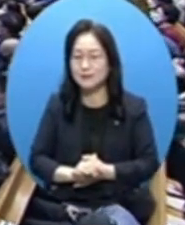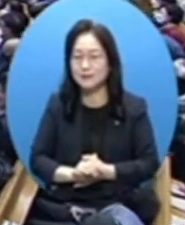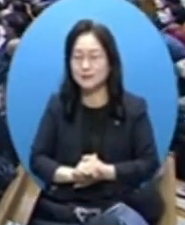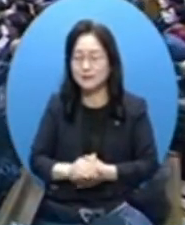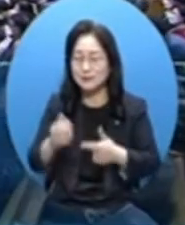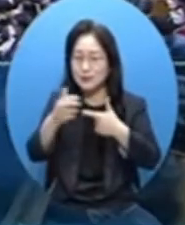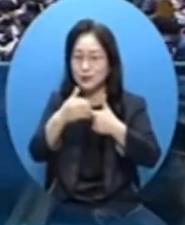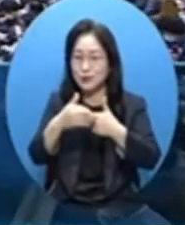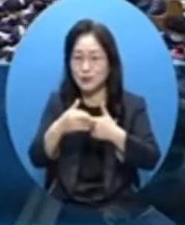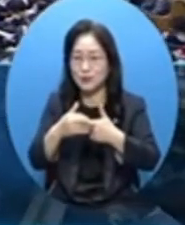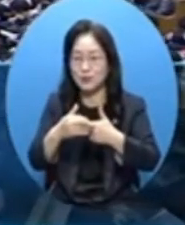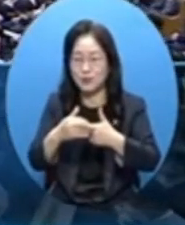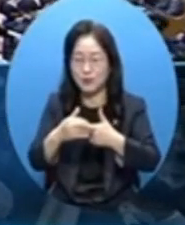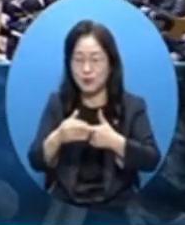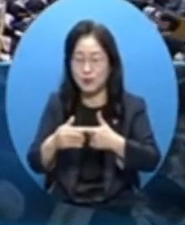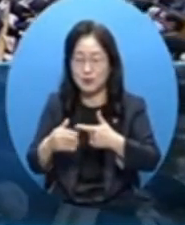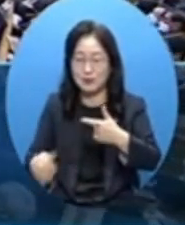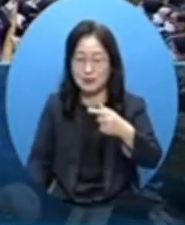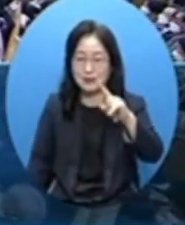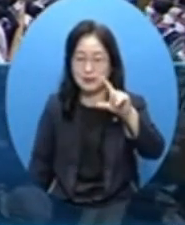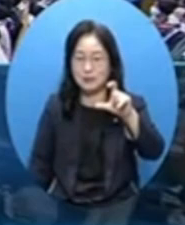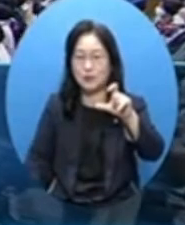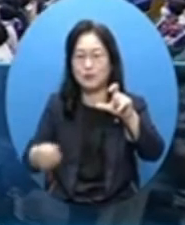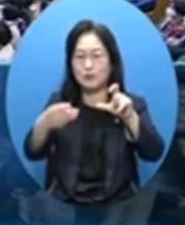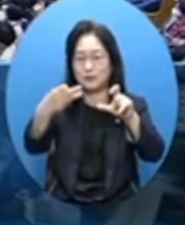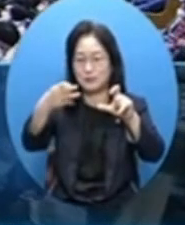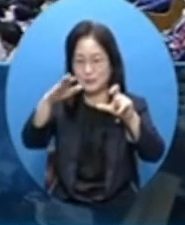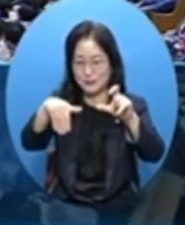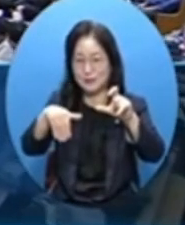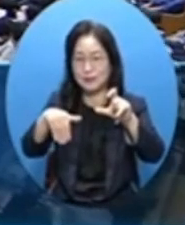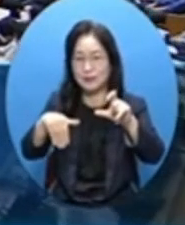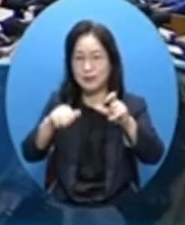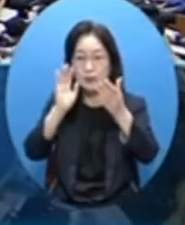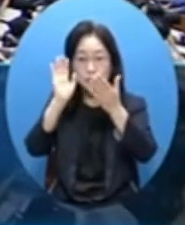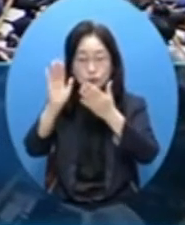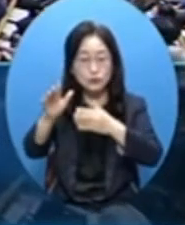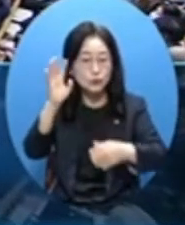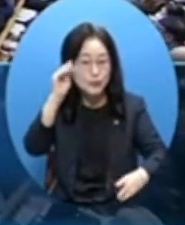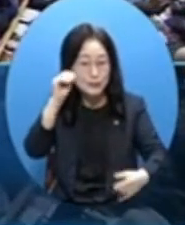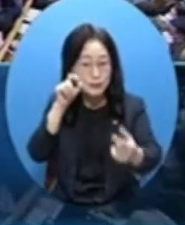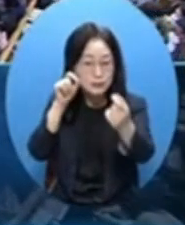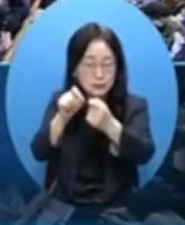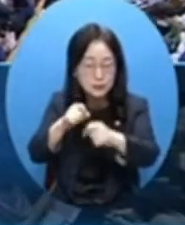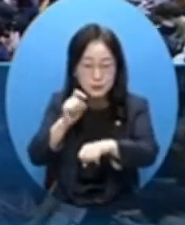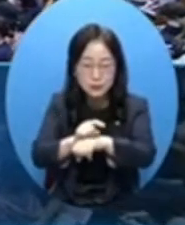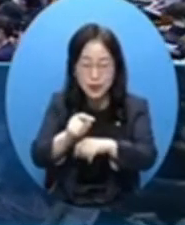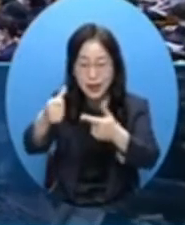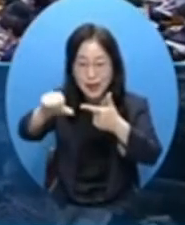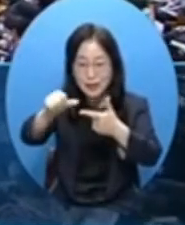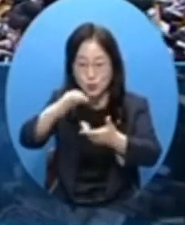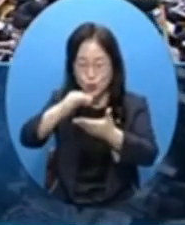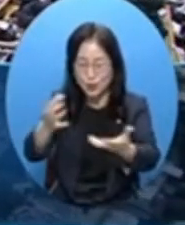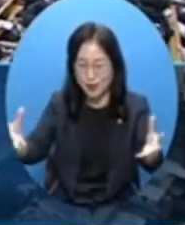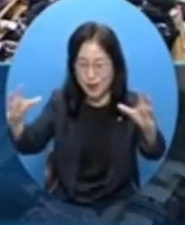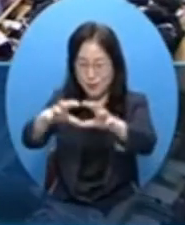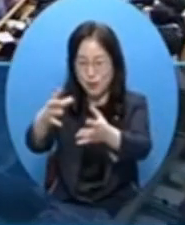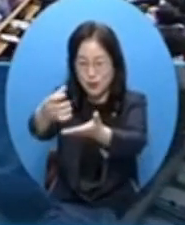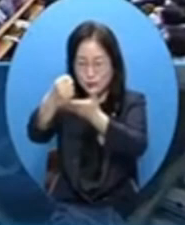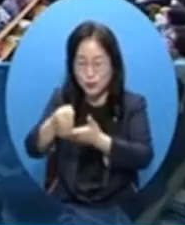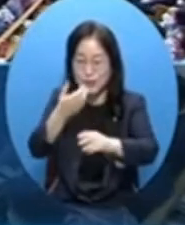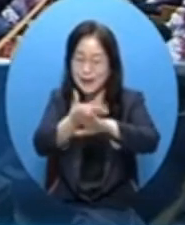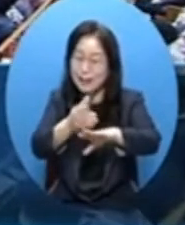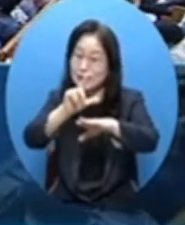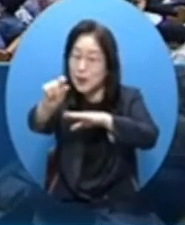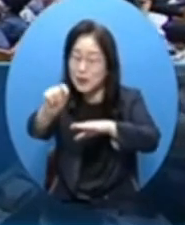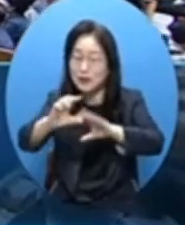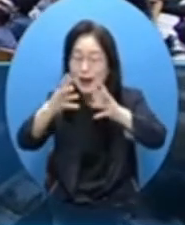누가복음 15장 13절 14절입니다 그 후 며칠이 안되어 둘째들이 재물을 다 모아 가지고 먼 나라에가